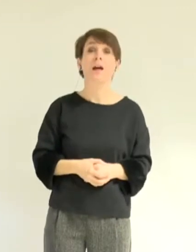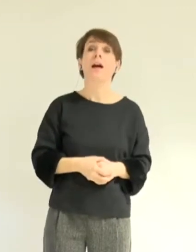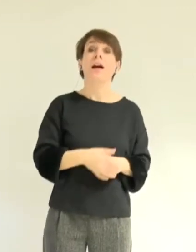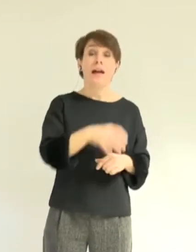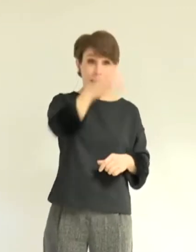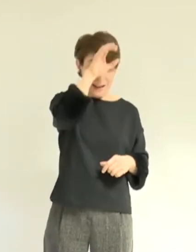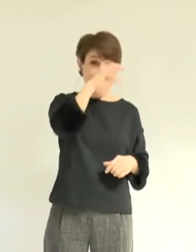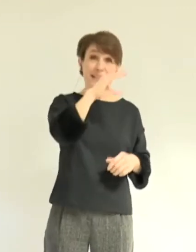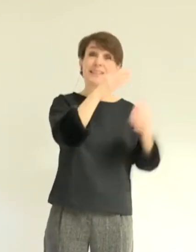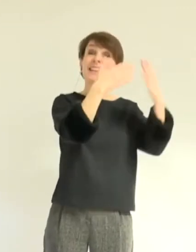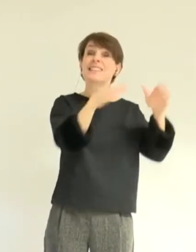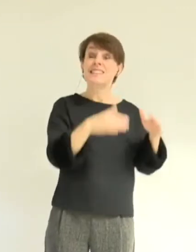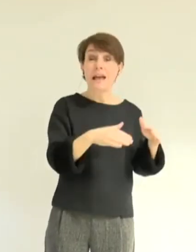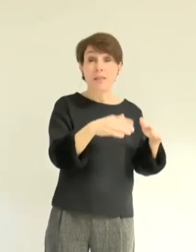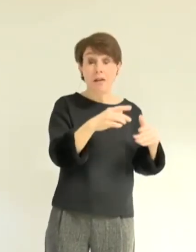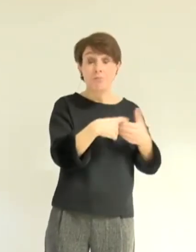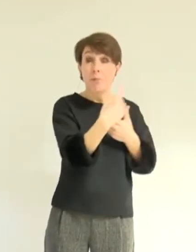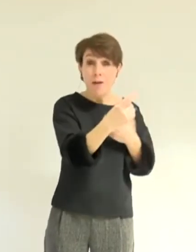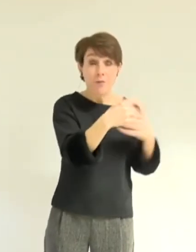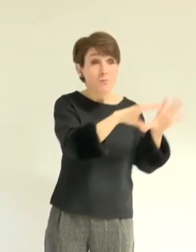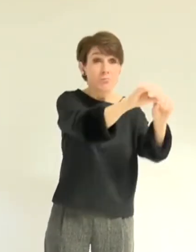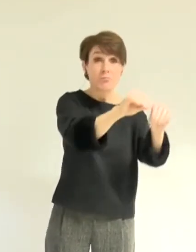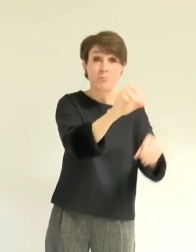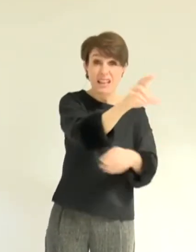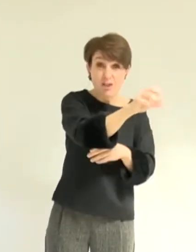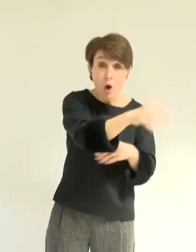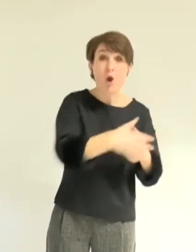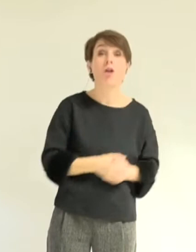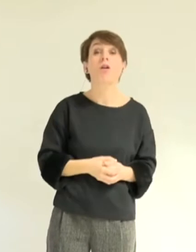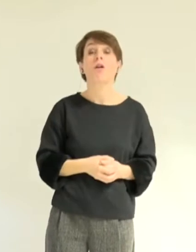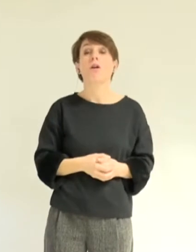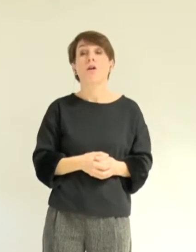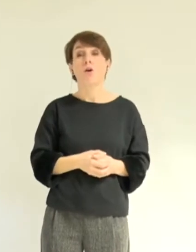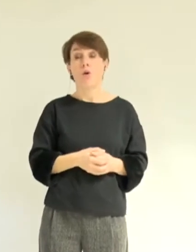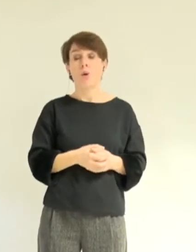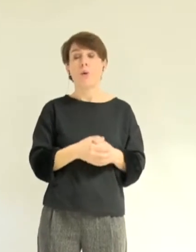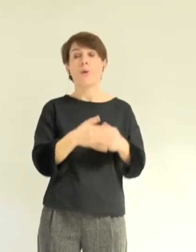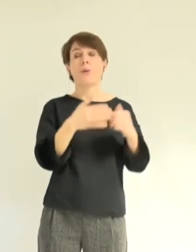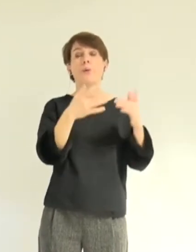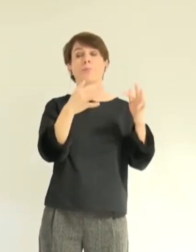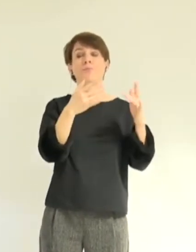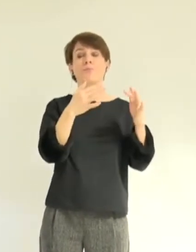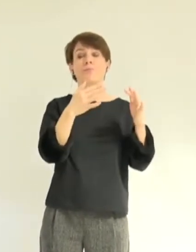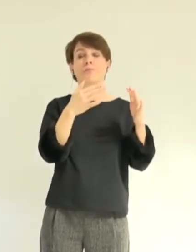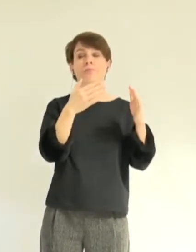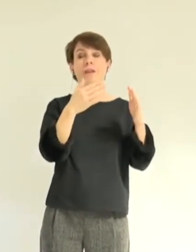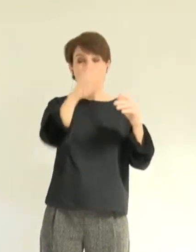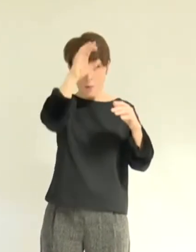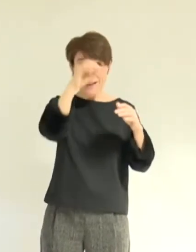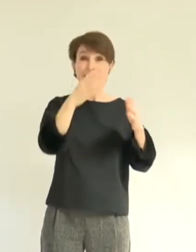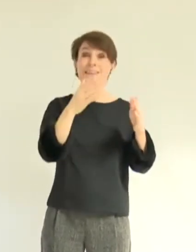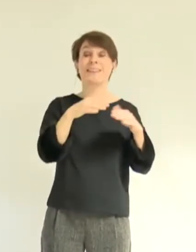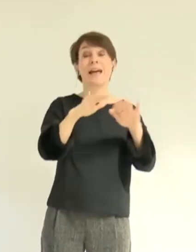qui est partie à Échirolles. La clinique des Bains donc s'est fondue dans cette clinique d'Alembert. Et maintenant,